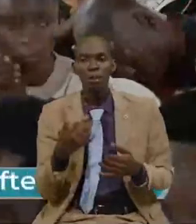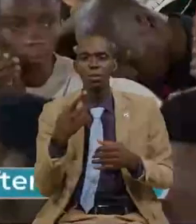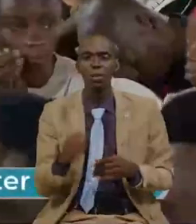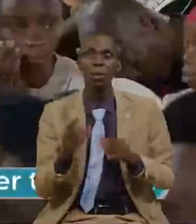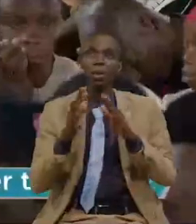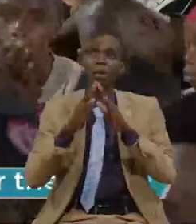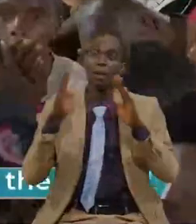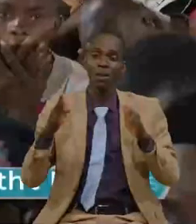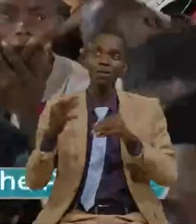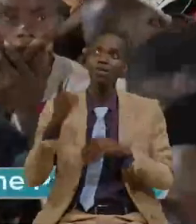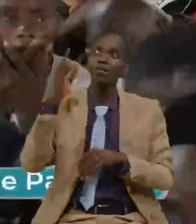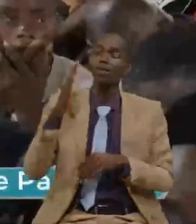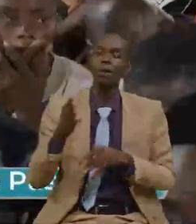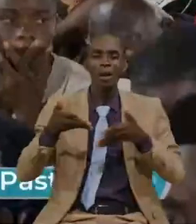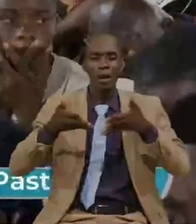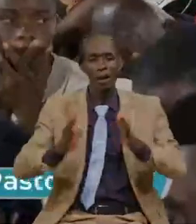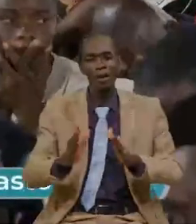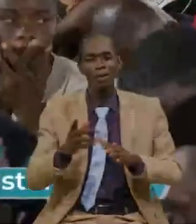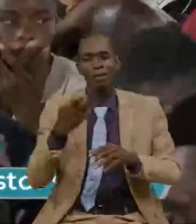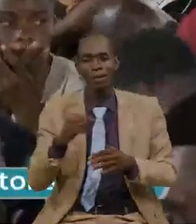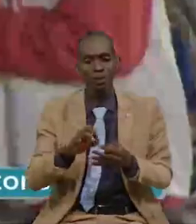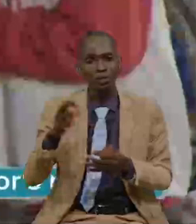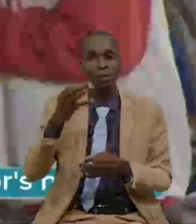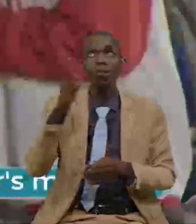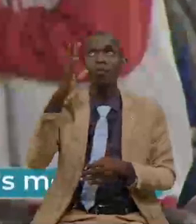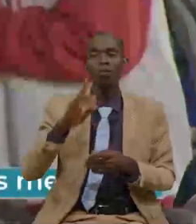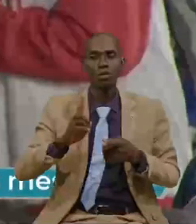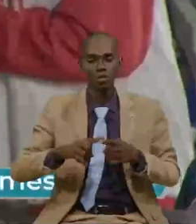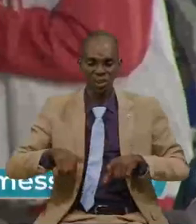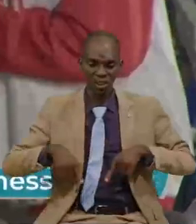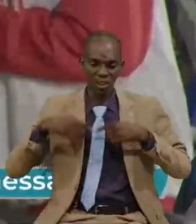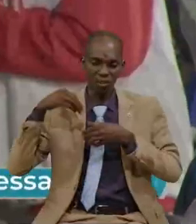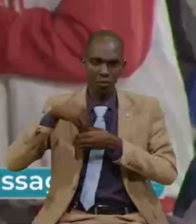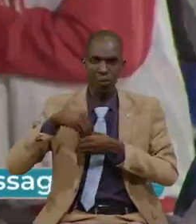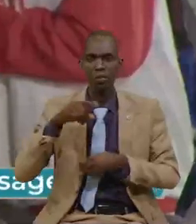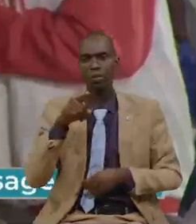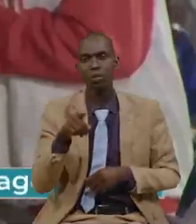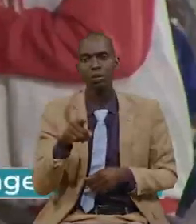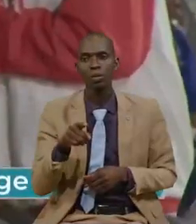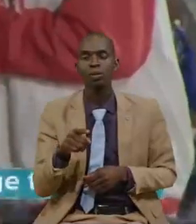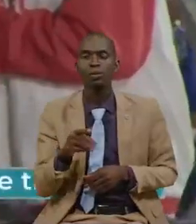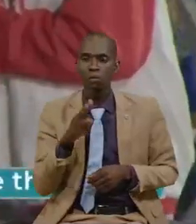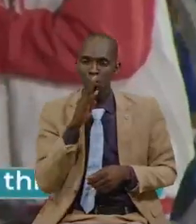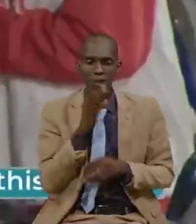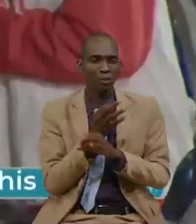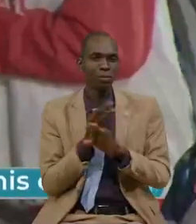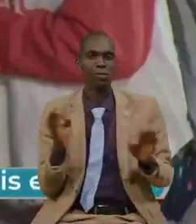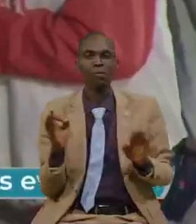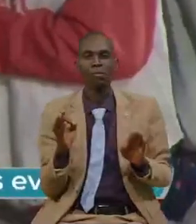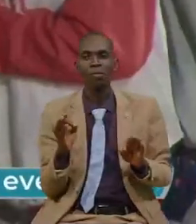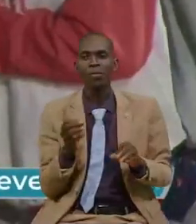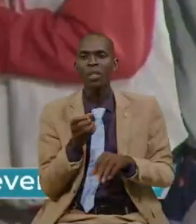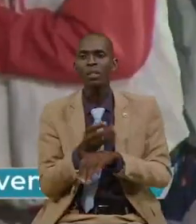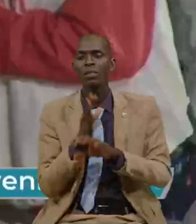Vous êtes maintenant le temple de Dieu. Permettez à l'Esprit de Dieu de vivre en vous. Donc, soyez